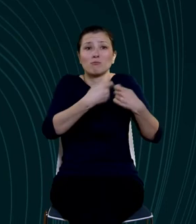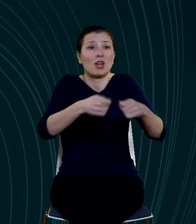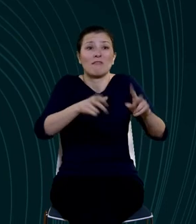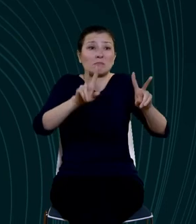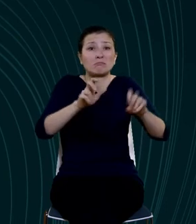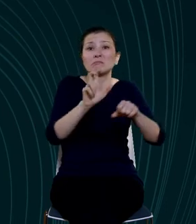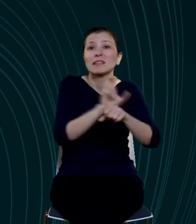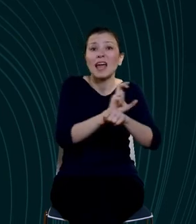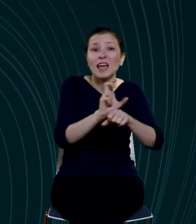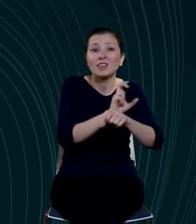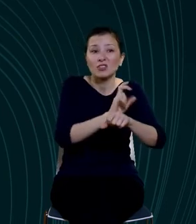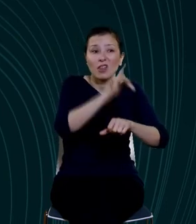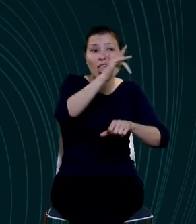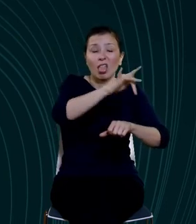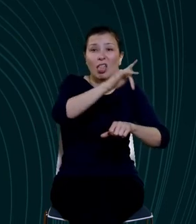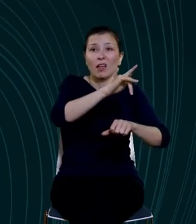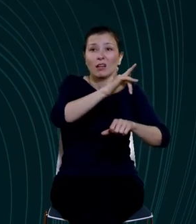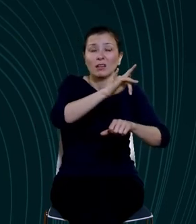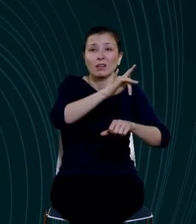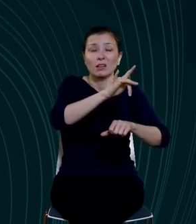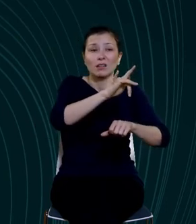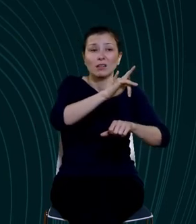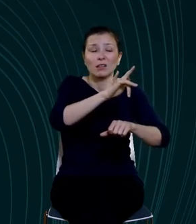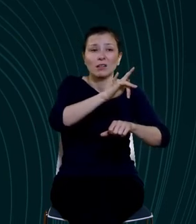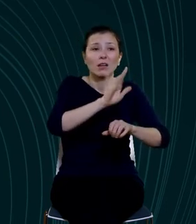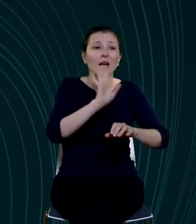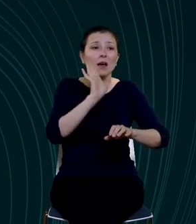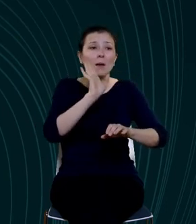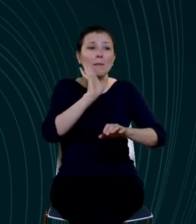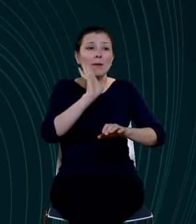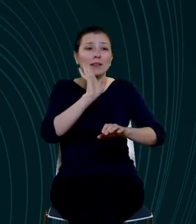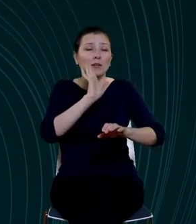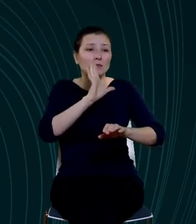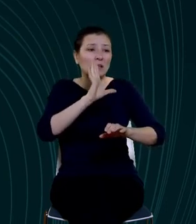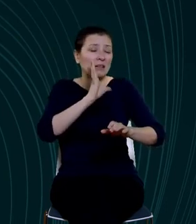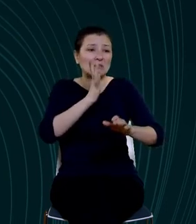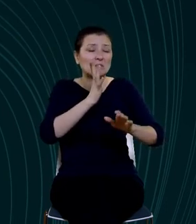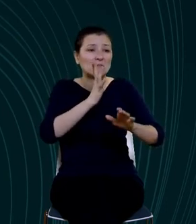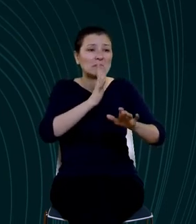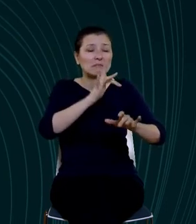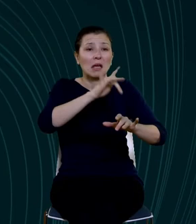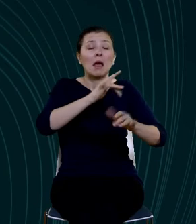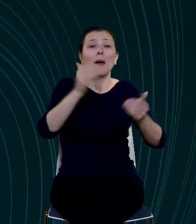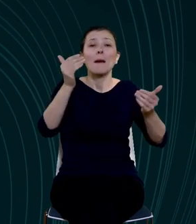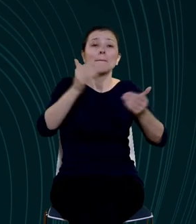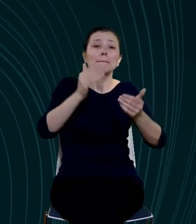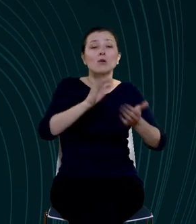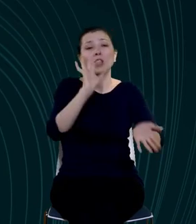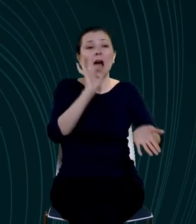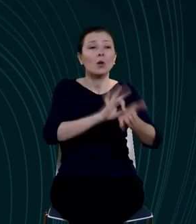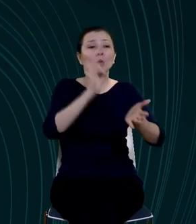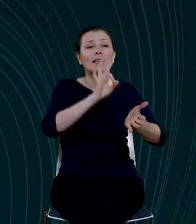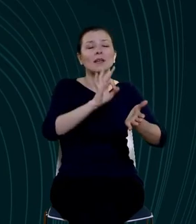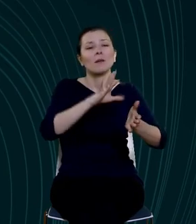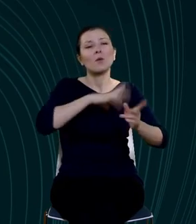gdzie prawdopodobnie była modyfikowana ta stacja bazowa, były zmieniane być może jej parametry.